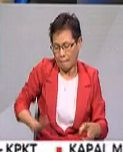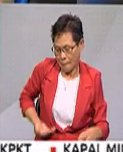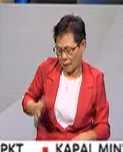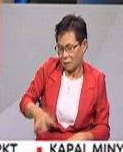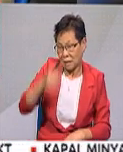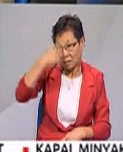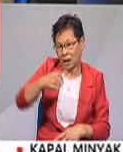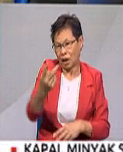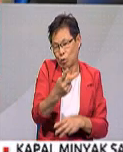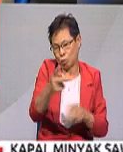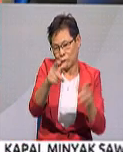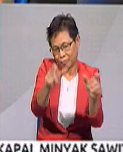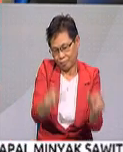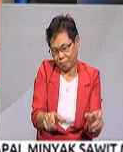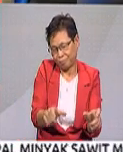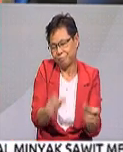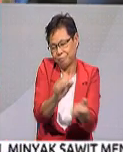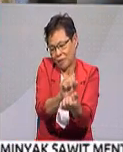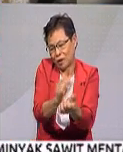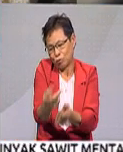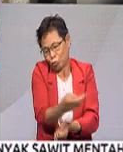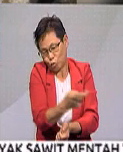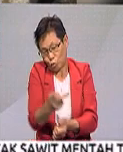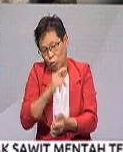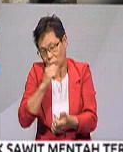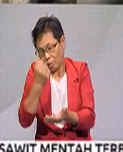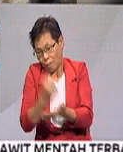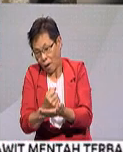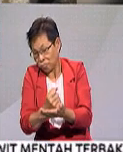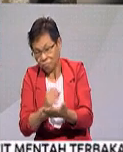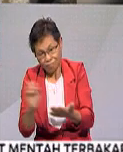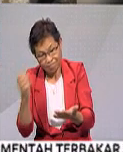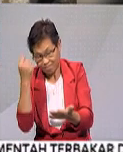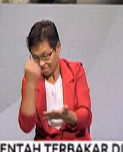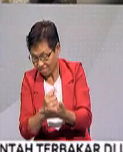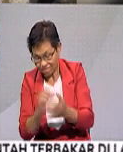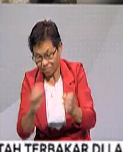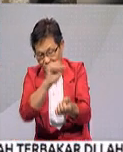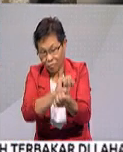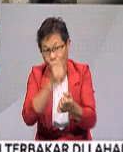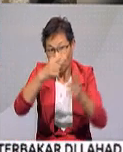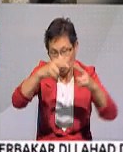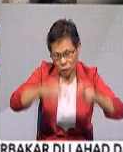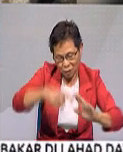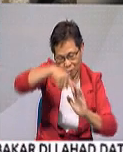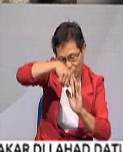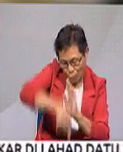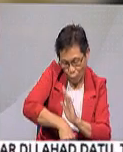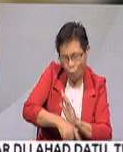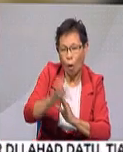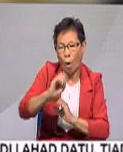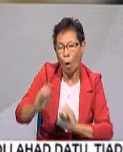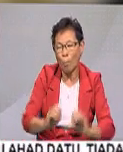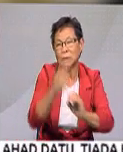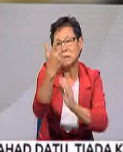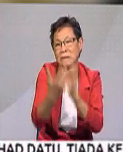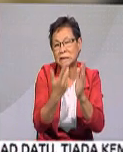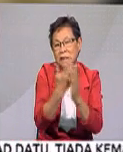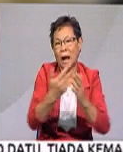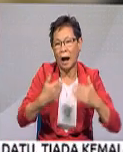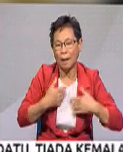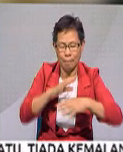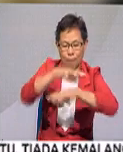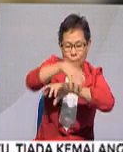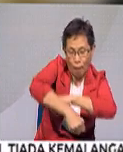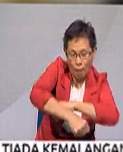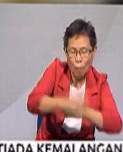Thailand, ditahan. Kedua-dua mereka yang tidak mempunyai pas yang sah ditahan untuk siasatan lanjut. Operasi 3 jam itu juga turut